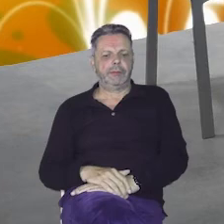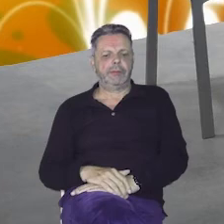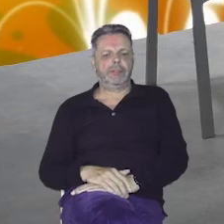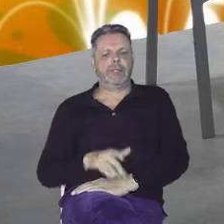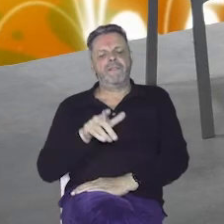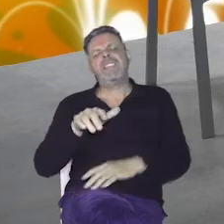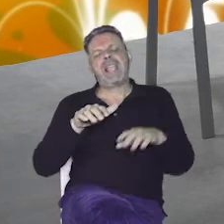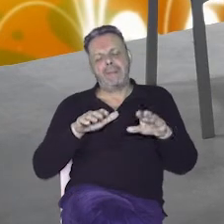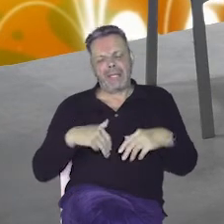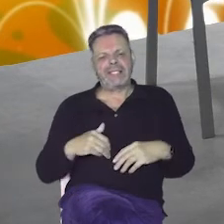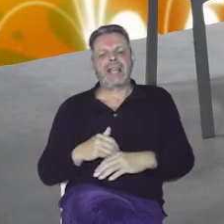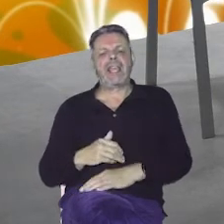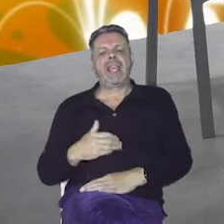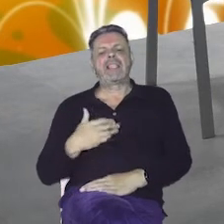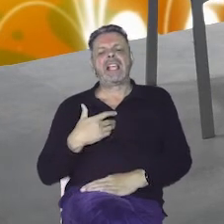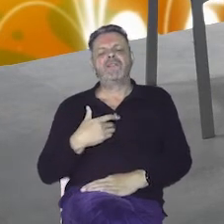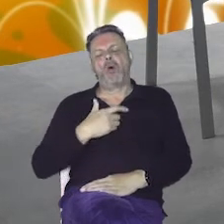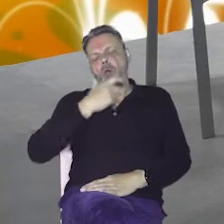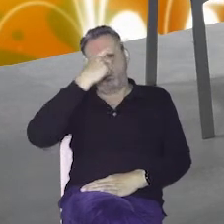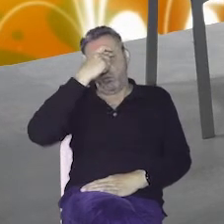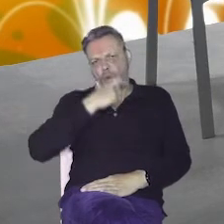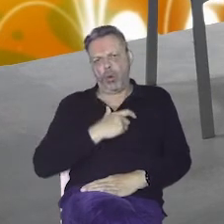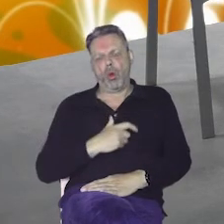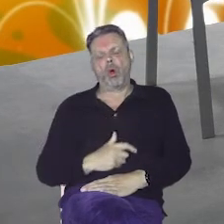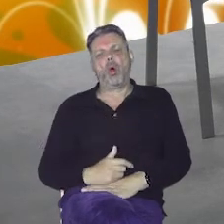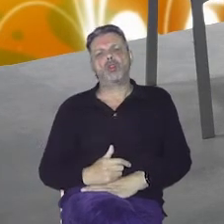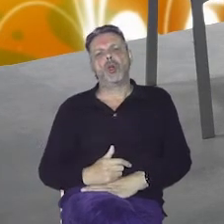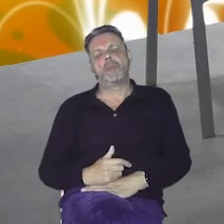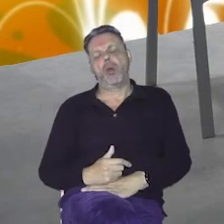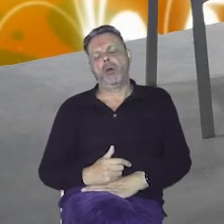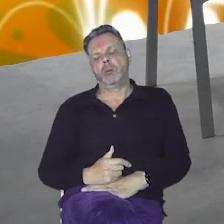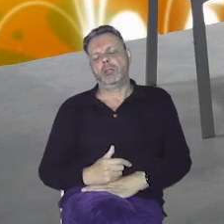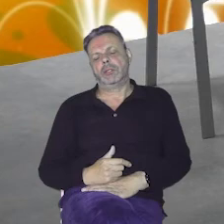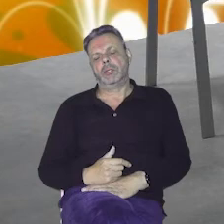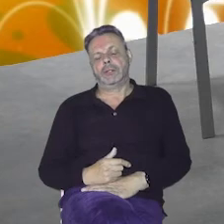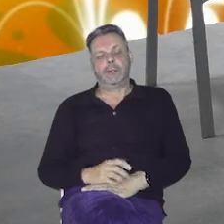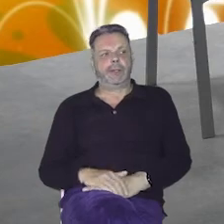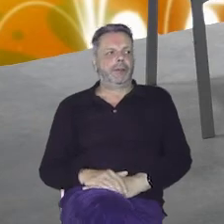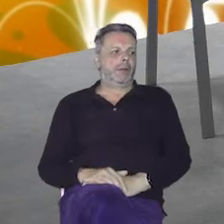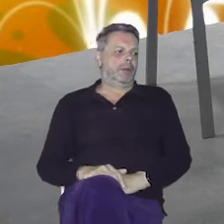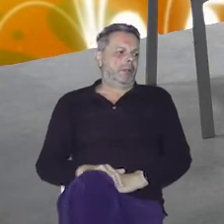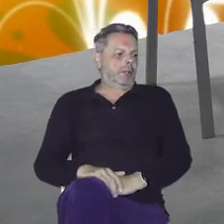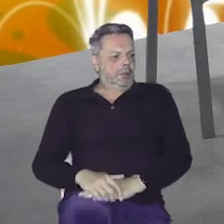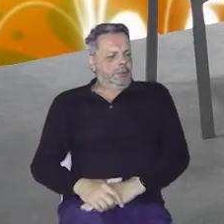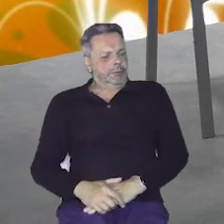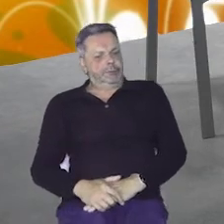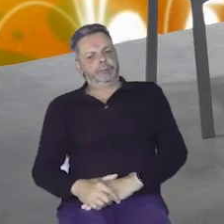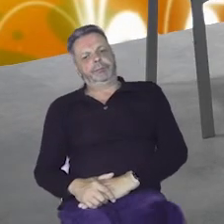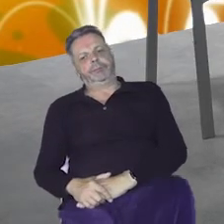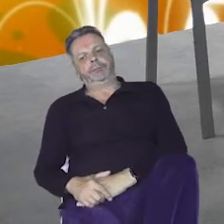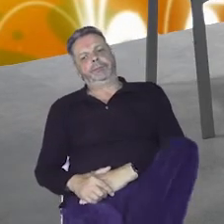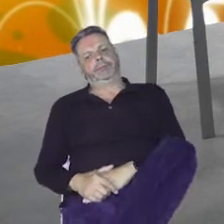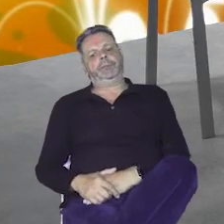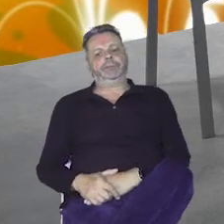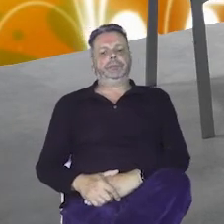ime, svoju osobnost, svoje tijelo pokažete pred svim gledateljima Republike Hrvatske,